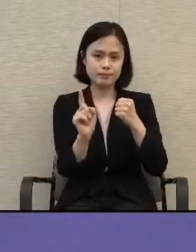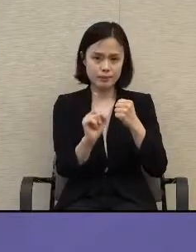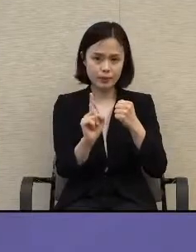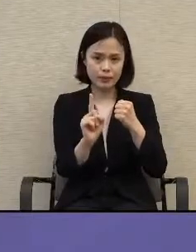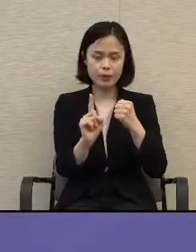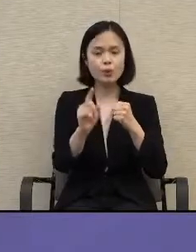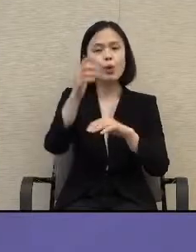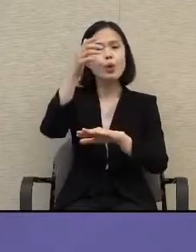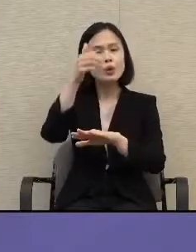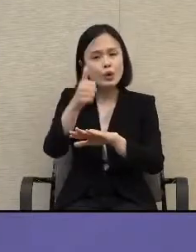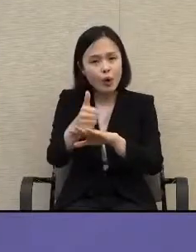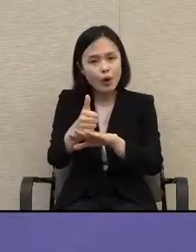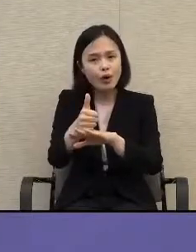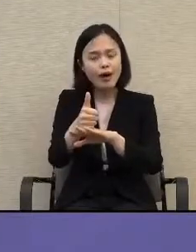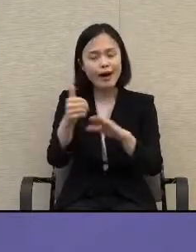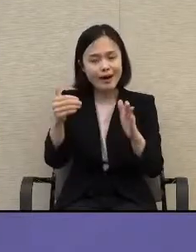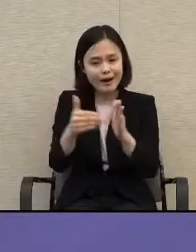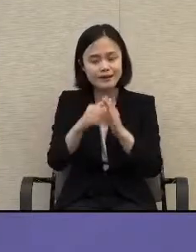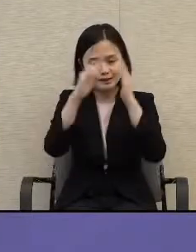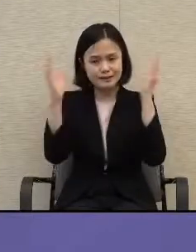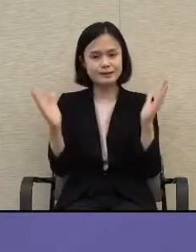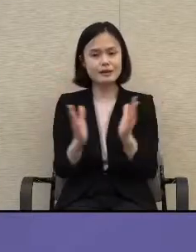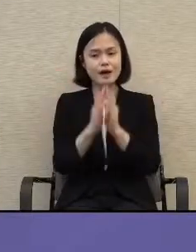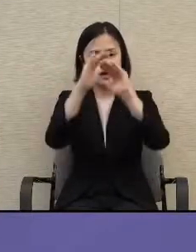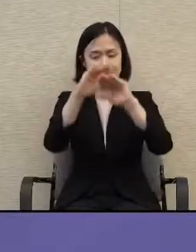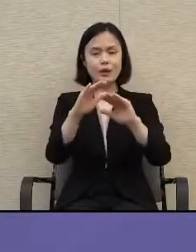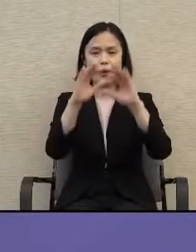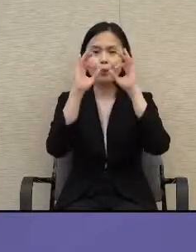어쨌든 결과들까지 우리가 다 포괄적으로 보았습니다.